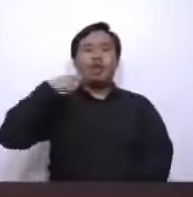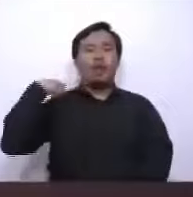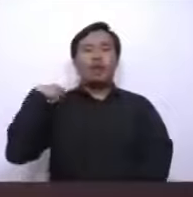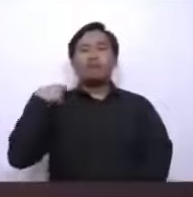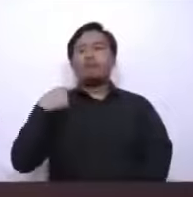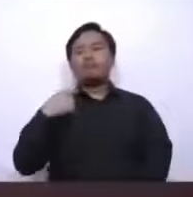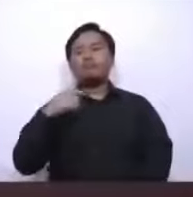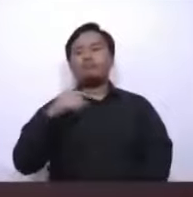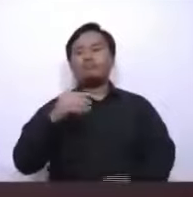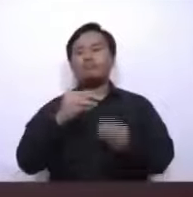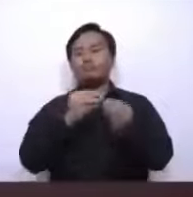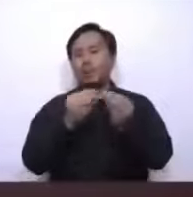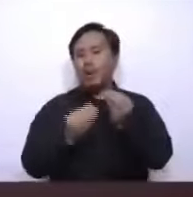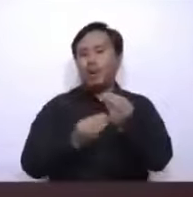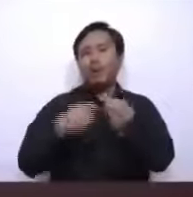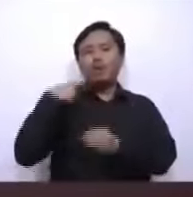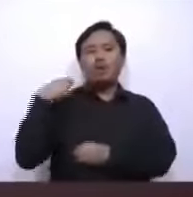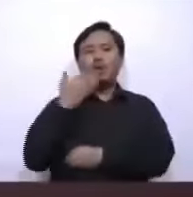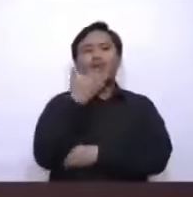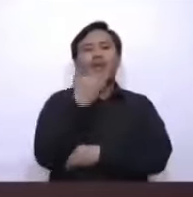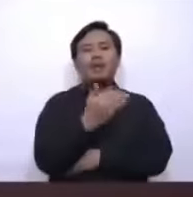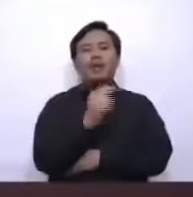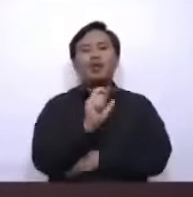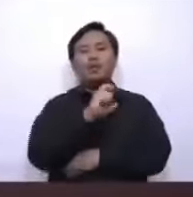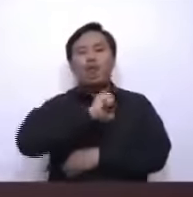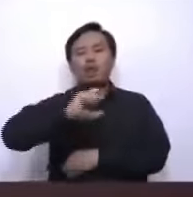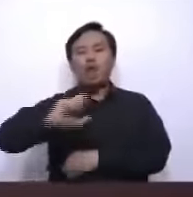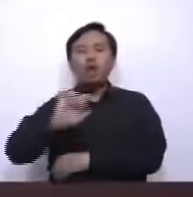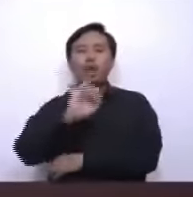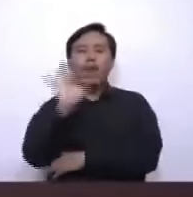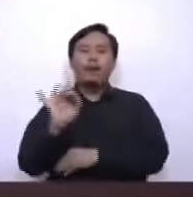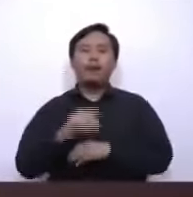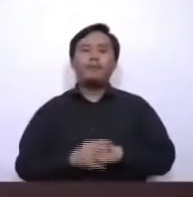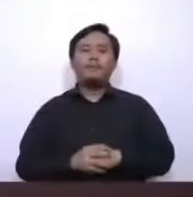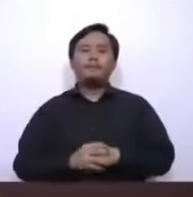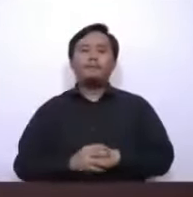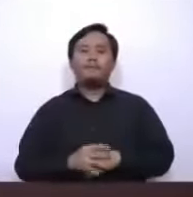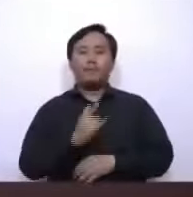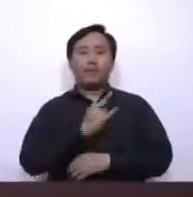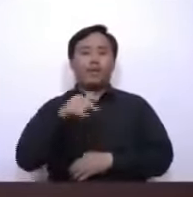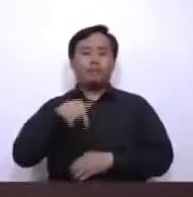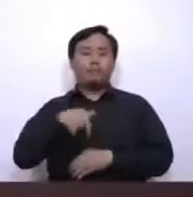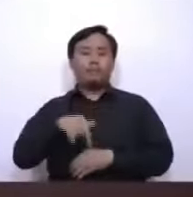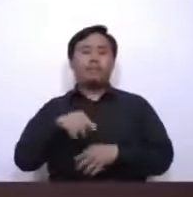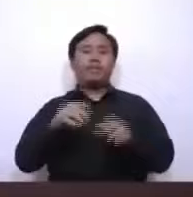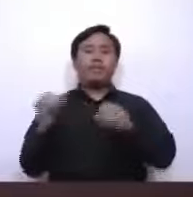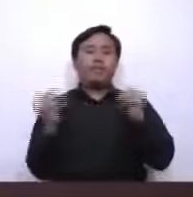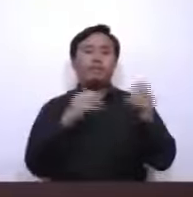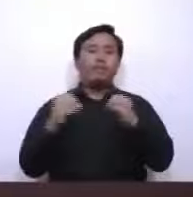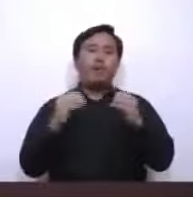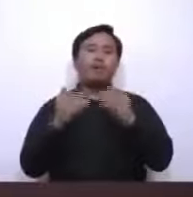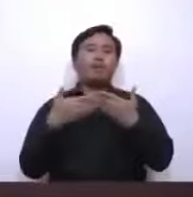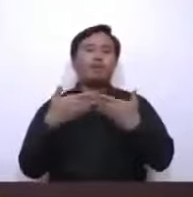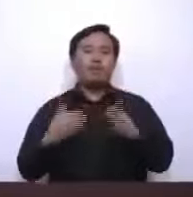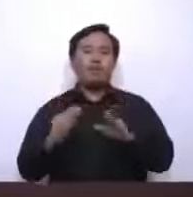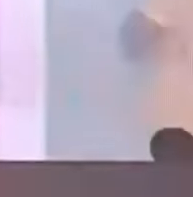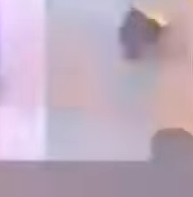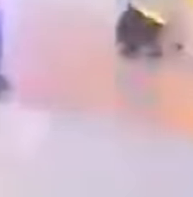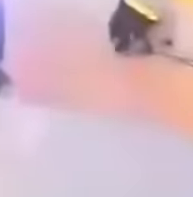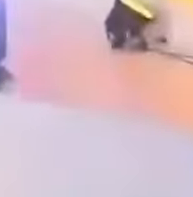bertanya kepada Cawagub lainnya. Jangan kemana-mana, tetap di debat publik calon gubernur dan wakil gubernur Provinsi Jawa Barat